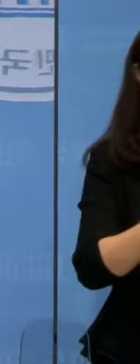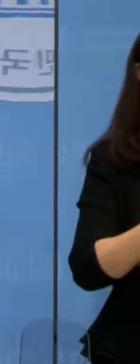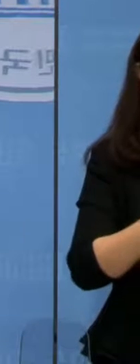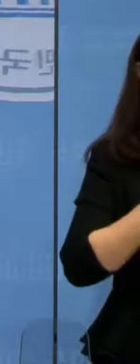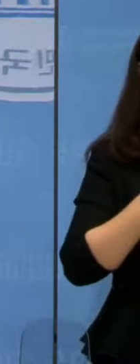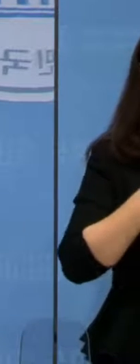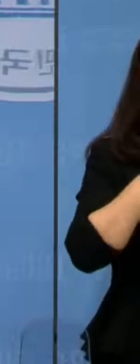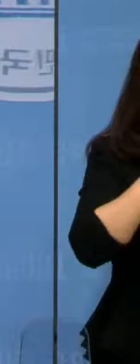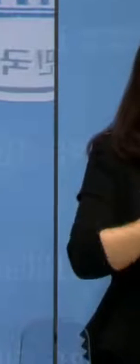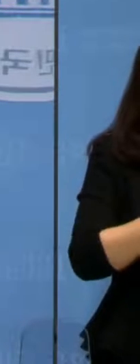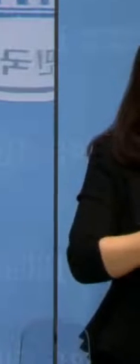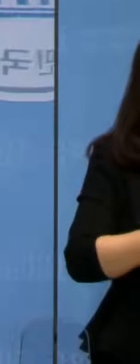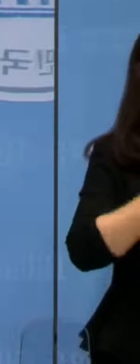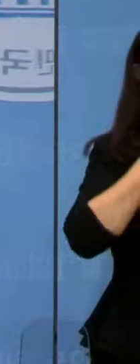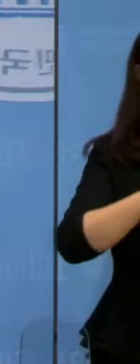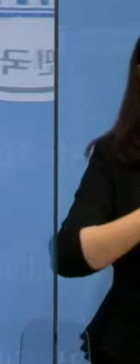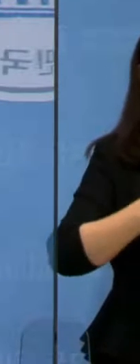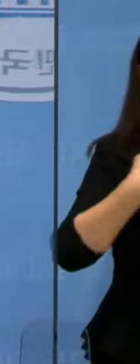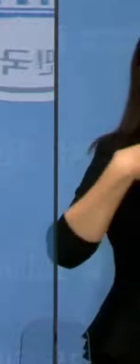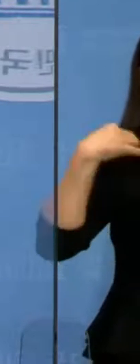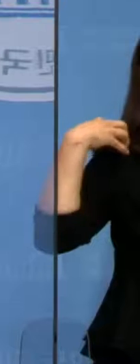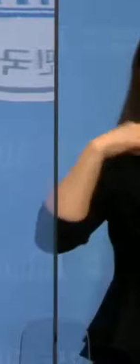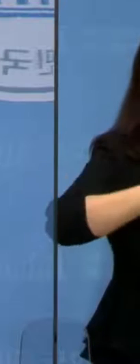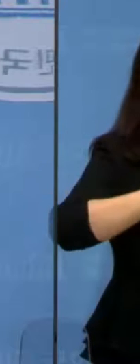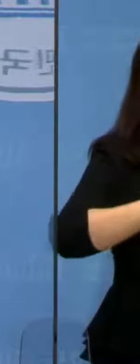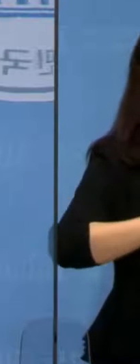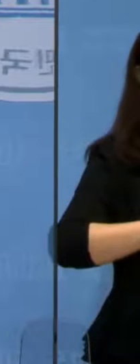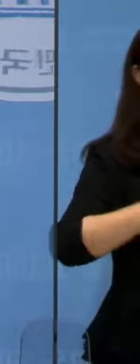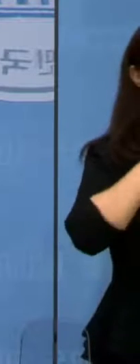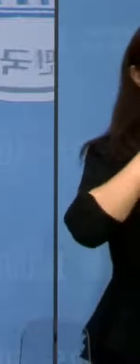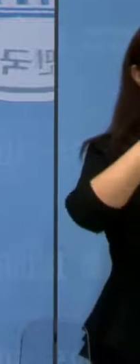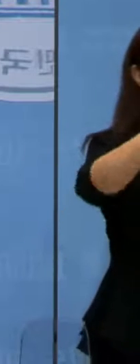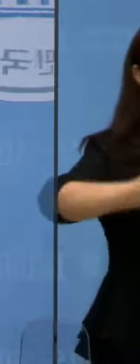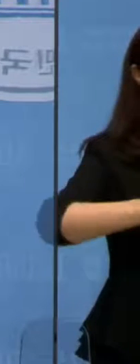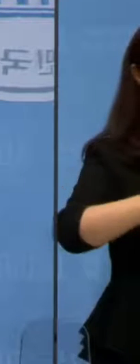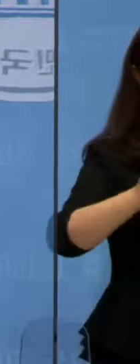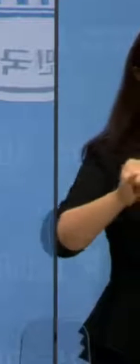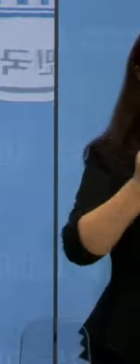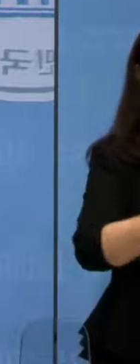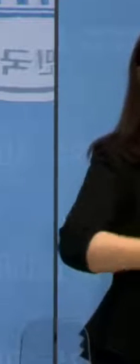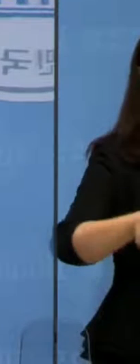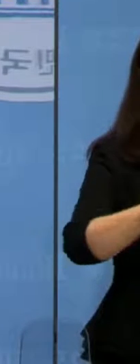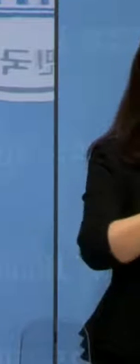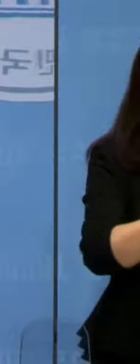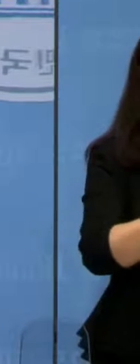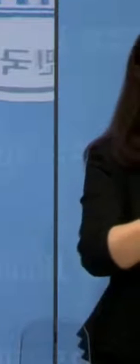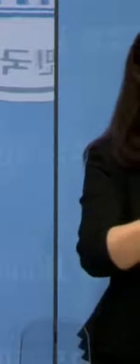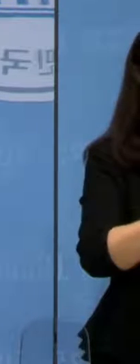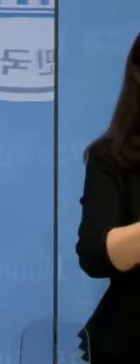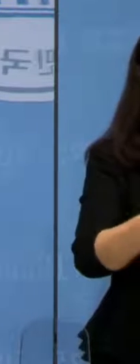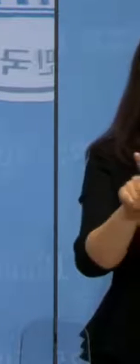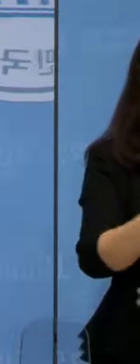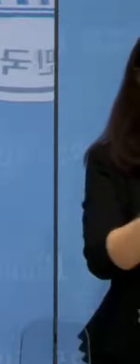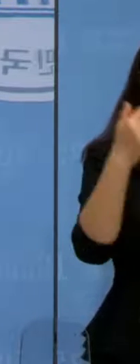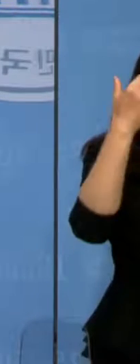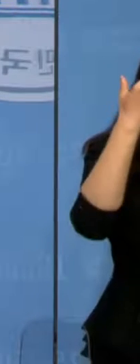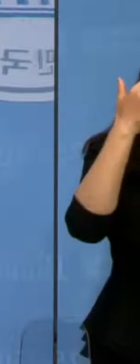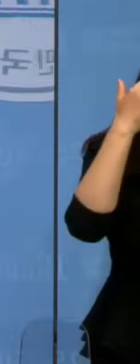정권교체로 만들어질 진짜 대한민국을 위해서라면 그 어떤 난관도 피하지 않겠습니다.